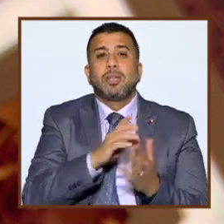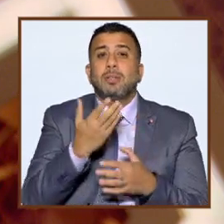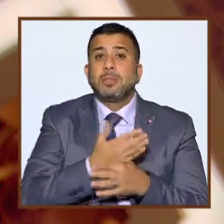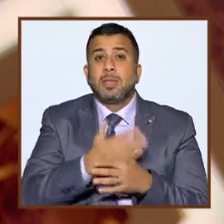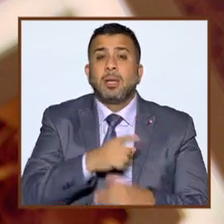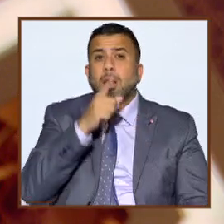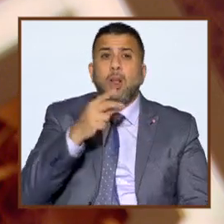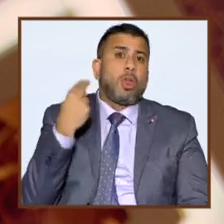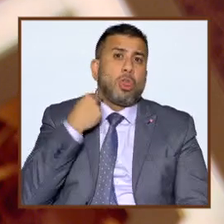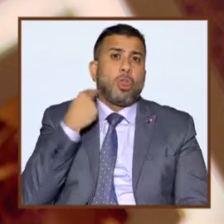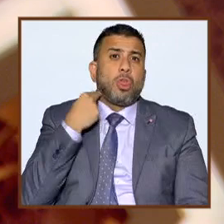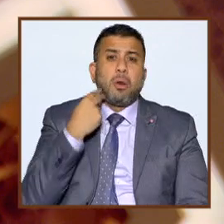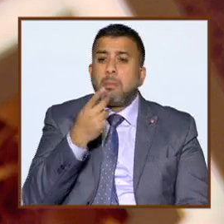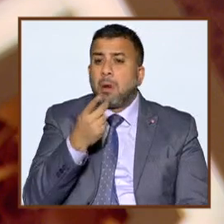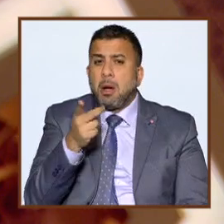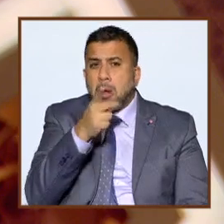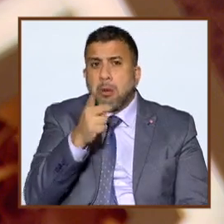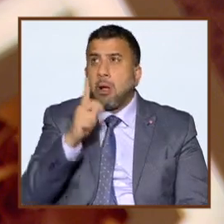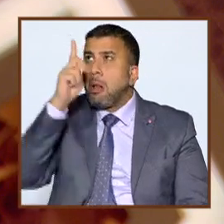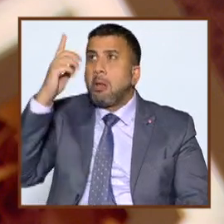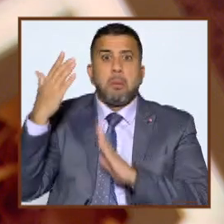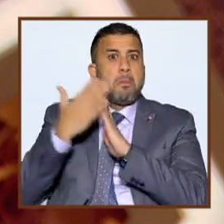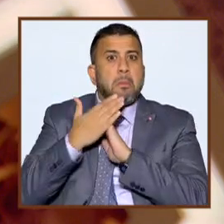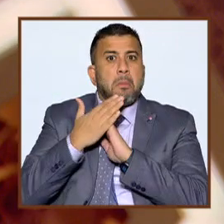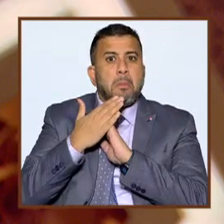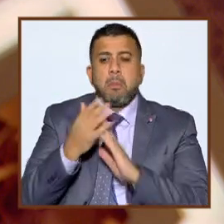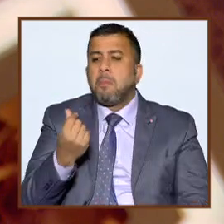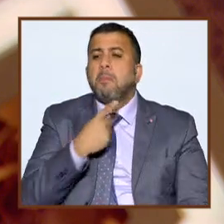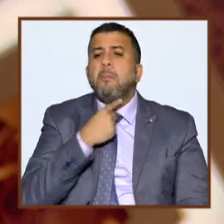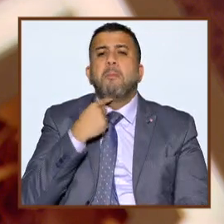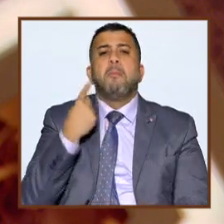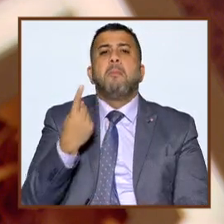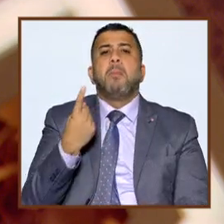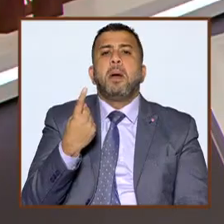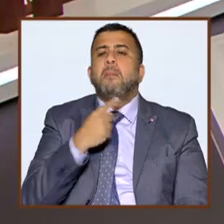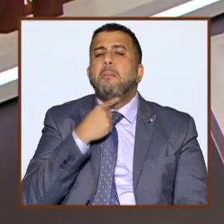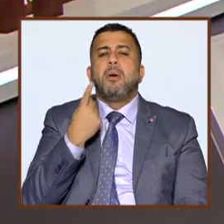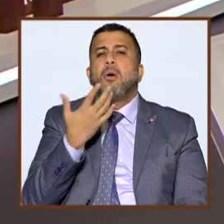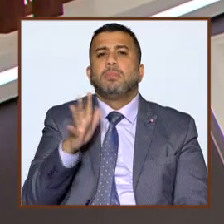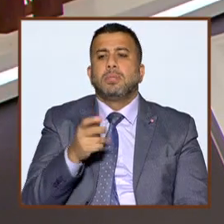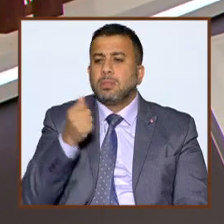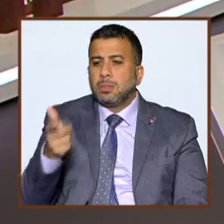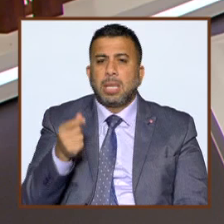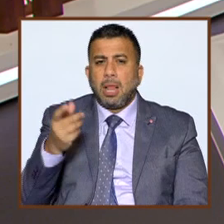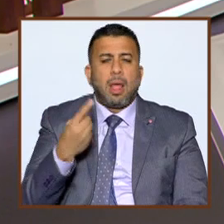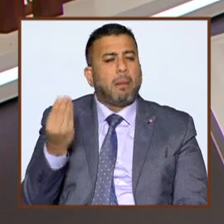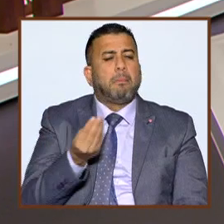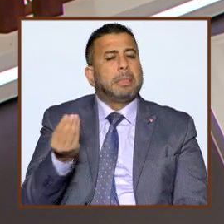الباب اللي هو يسير 150 و200 ريال حتى لو كان 1000 ريال، هذه نعمة من نعم الله. بارك الله فيك يا حمدة.